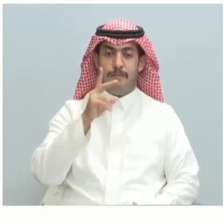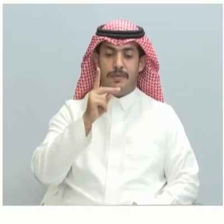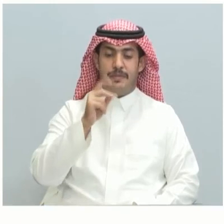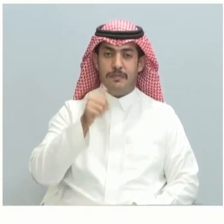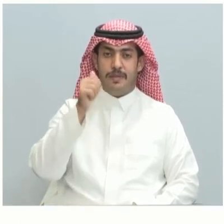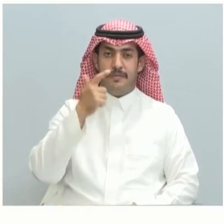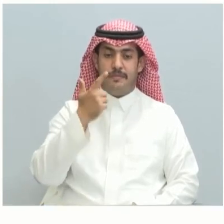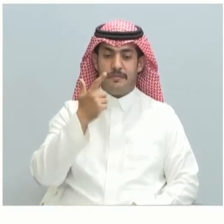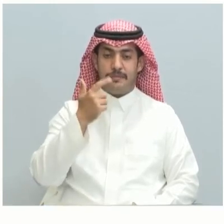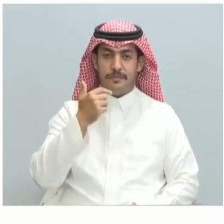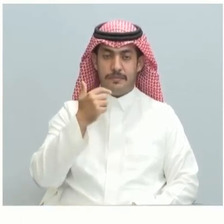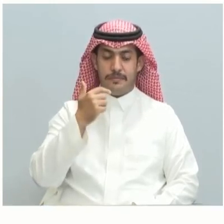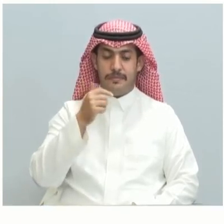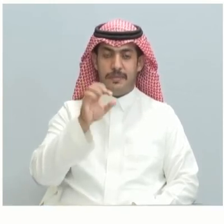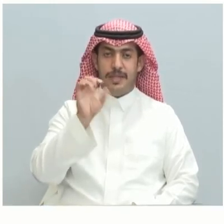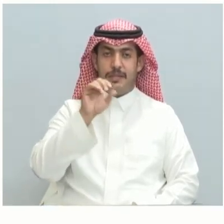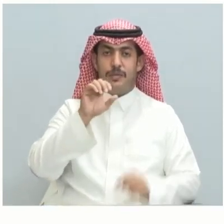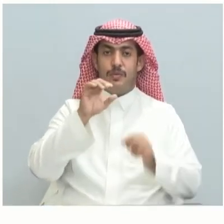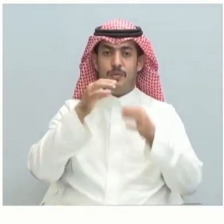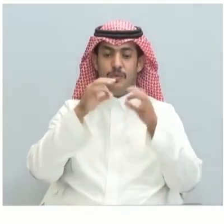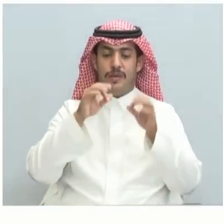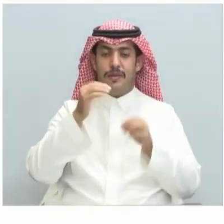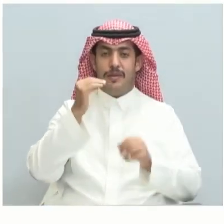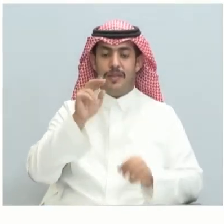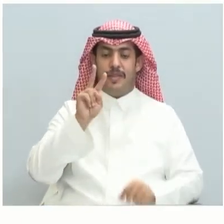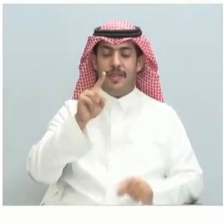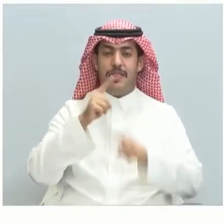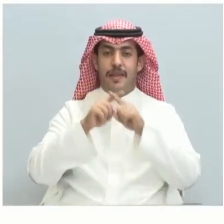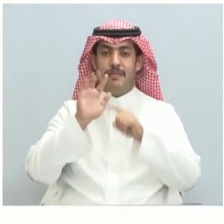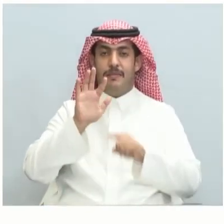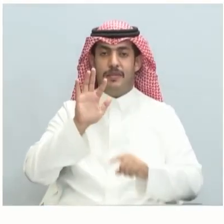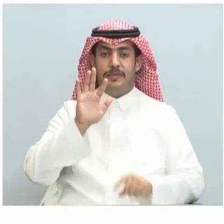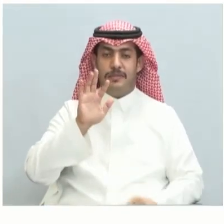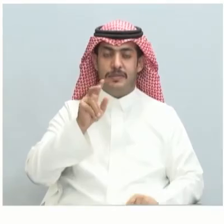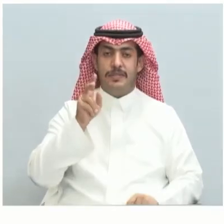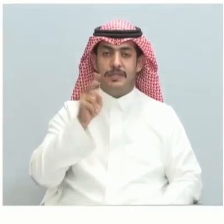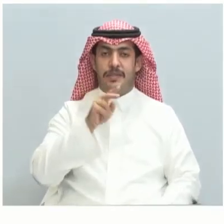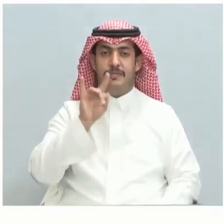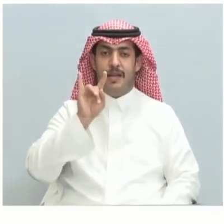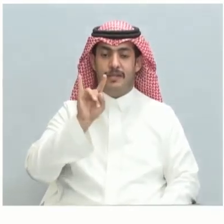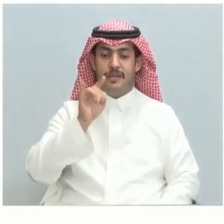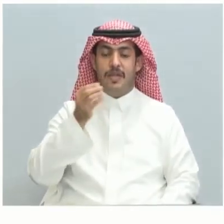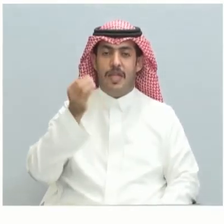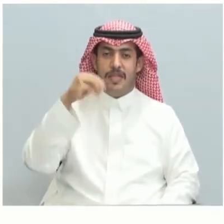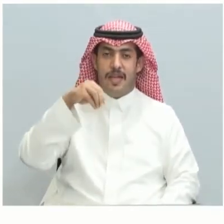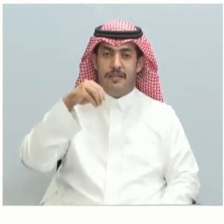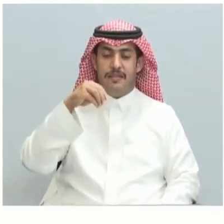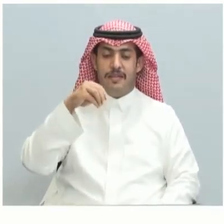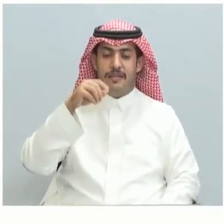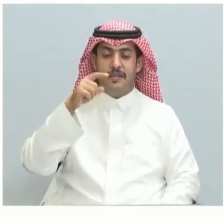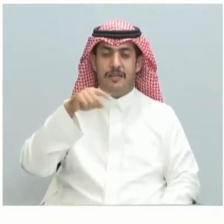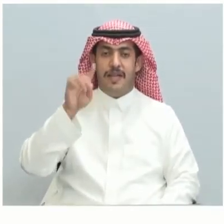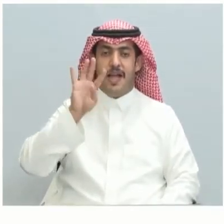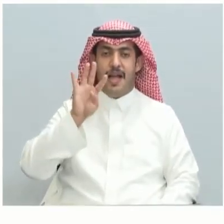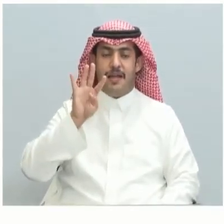اوجد البسط اقوم بضرب العدد الكلي في المقام 2*5=10 اضيف اليها ما